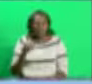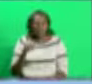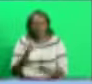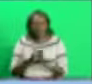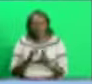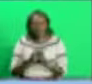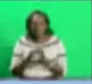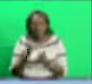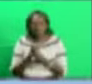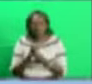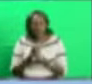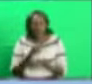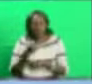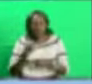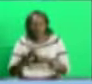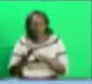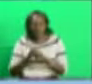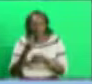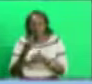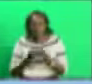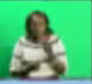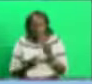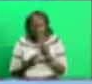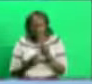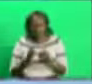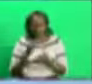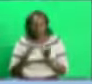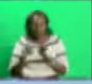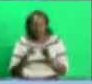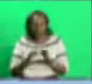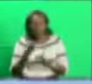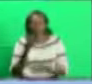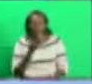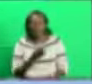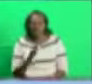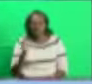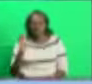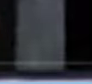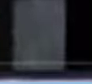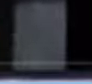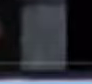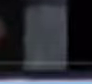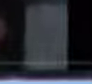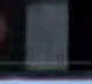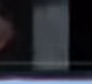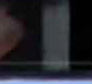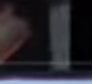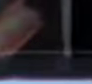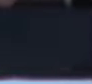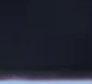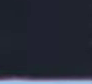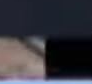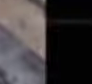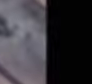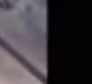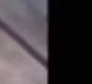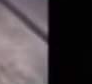amebobea katika kazi ya utengenezaji wa vinyago, kama anavyotueleza Cynthia Gichiri.